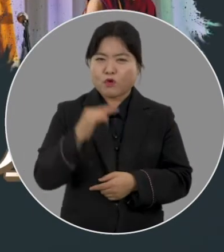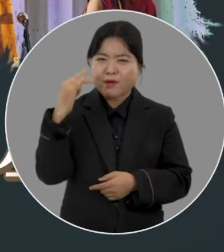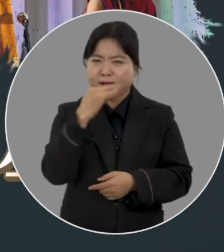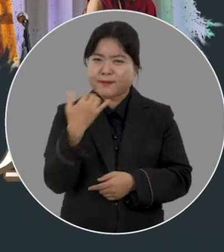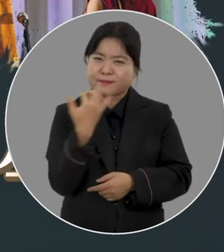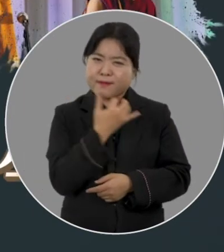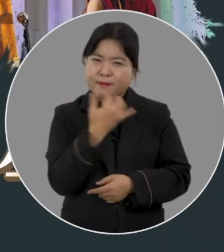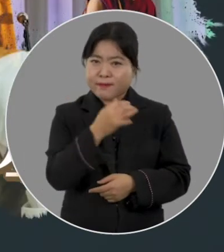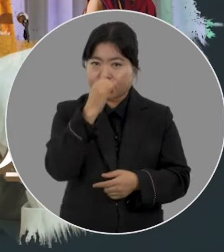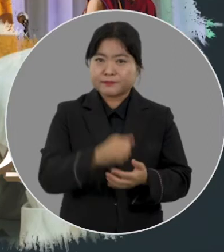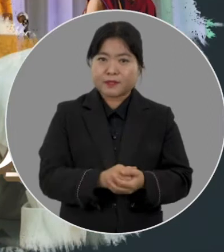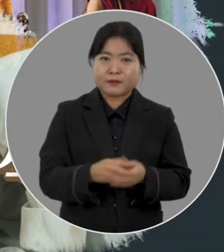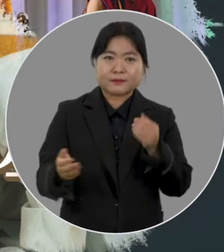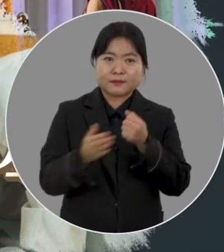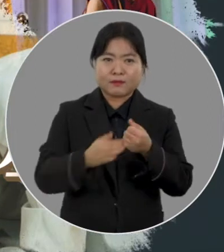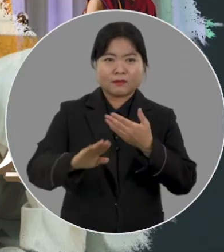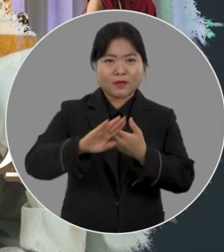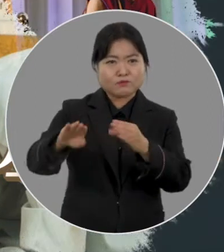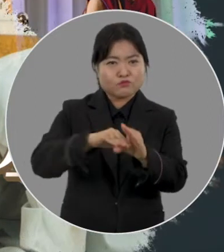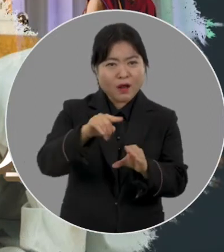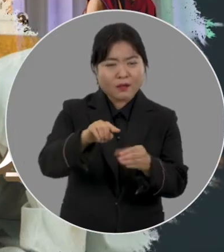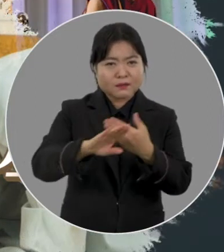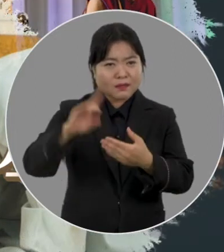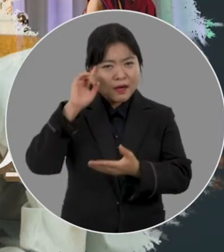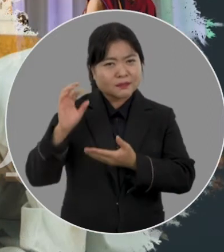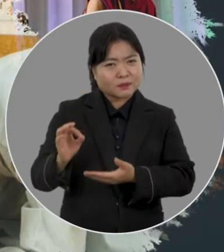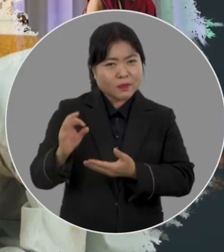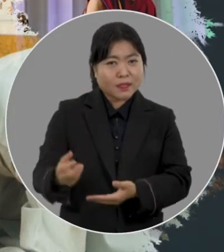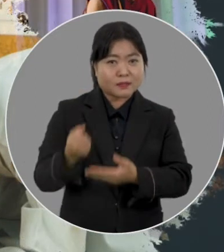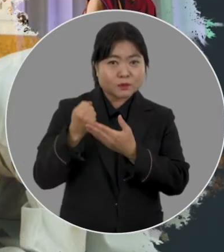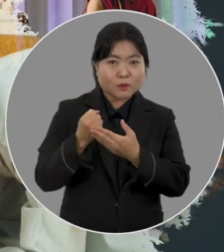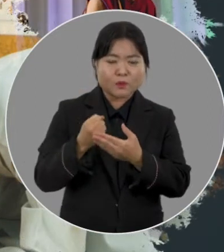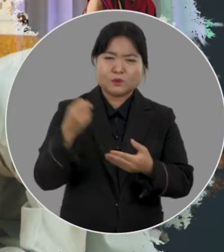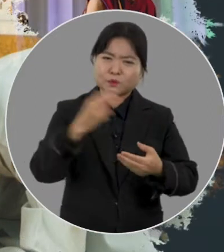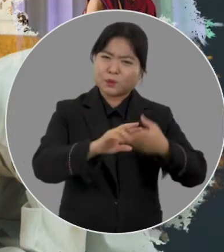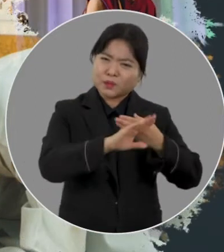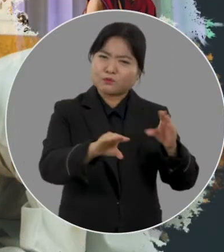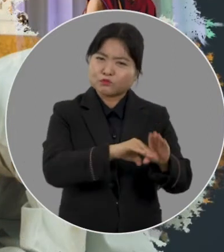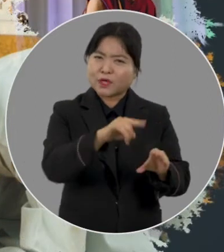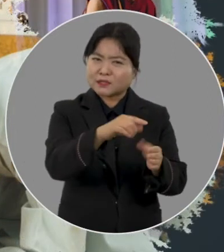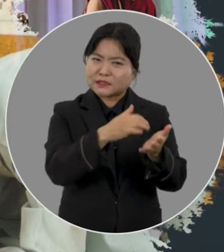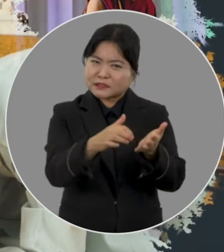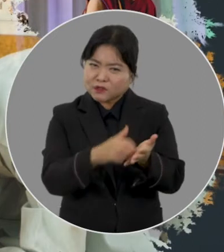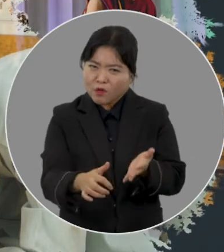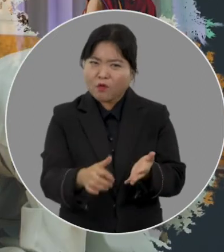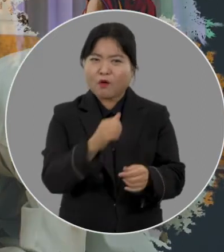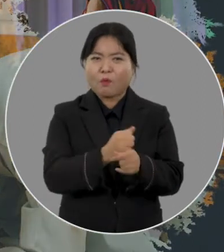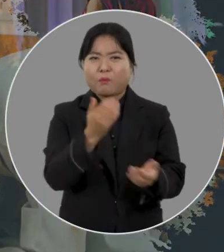향기와 색깔이 있습니다. 그래서 다른 문화나 가치관을 가지고 이제 또 다른 문화를